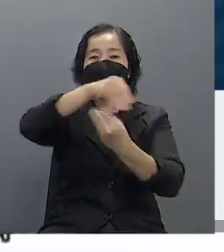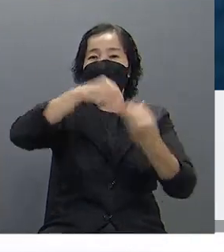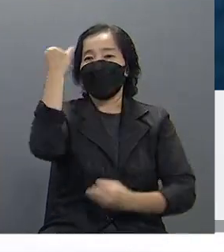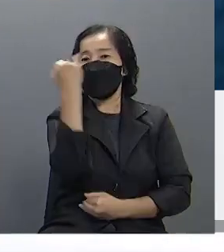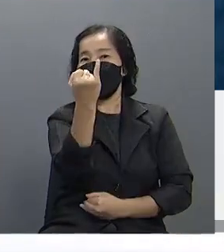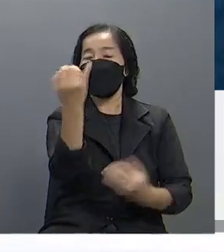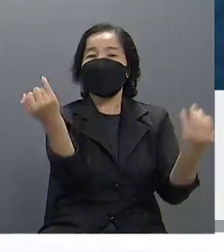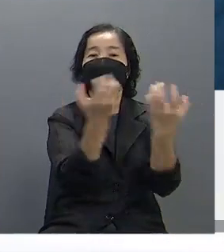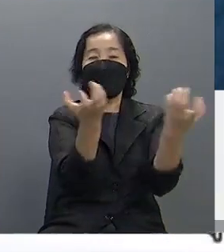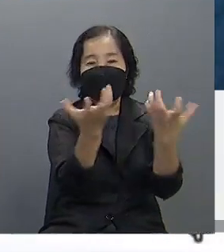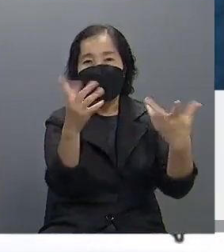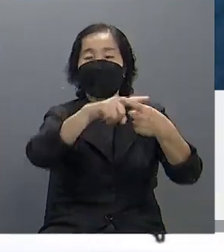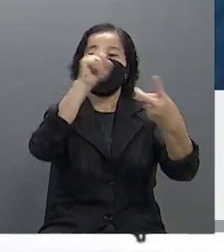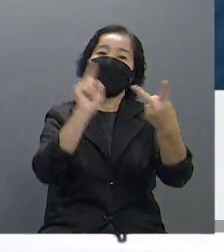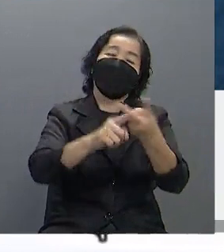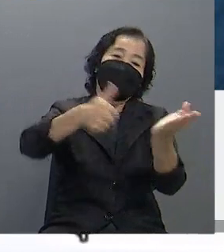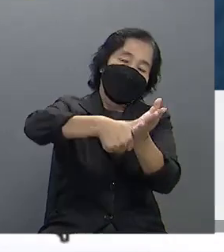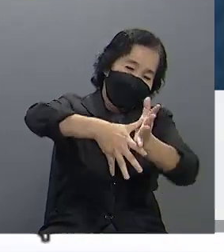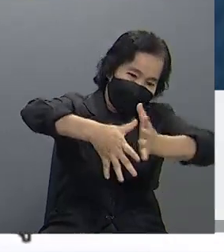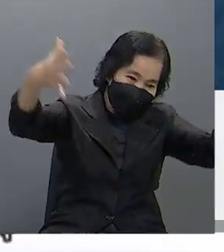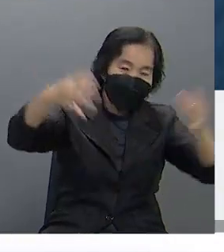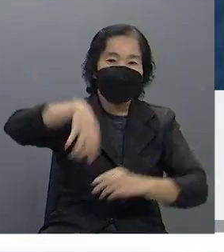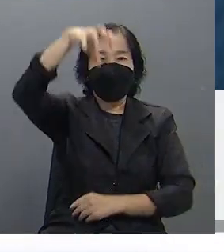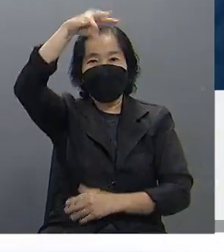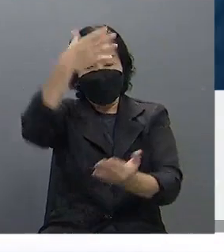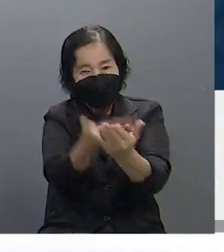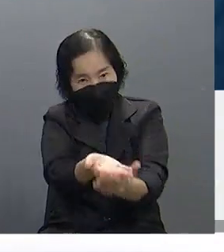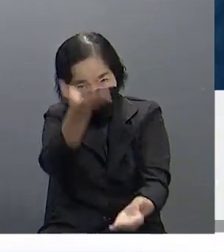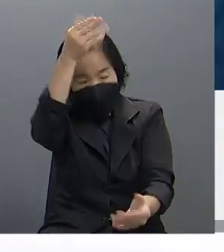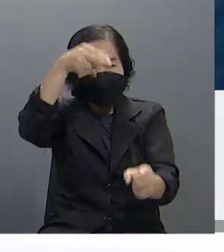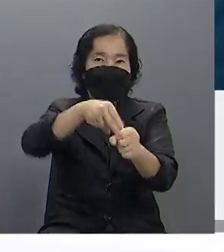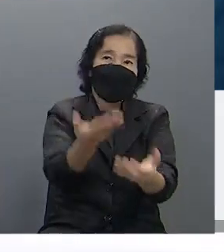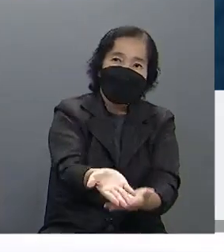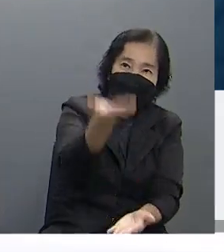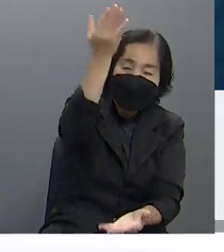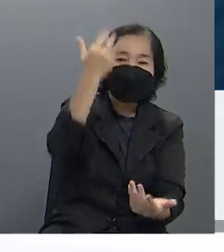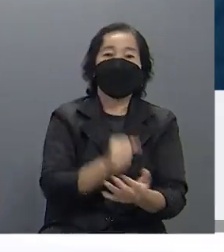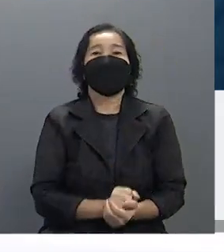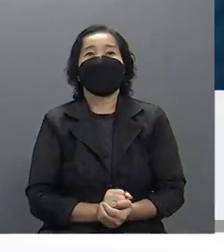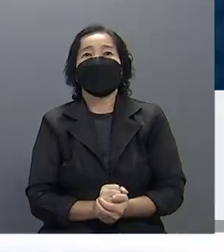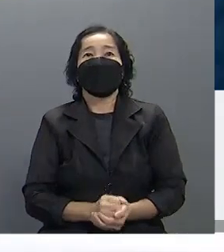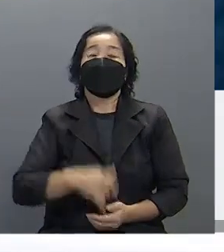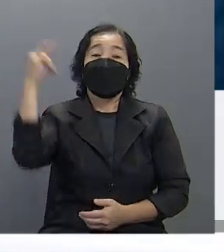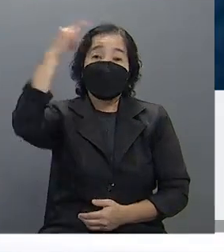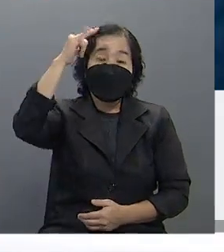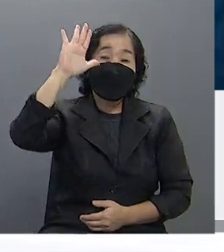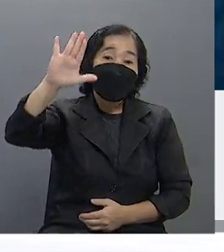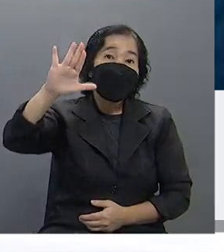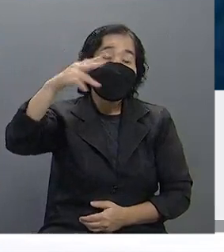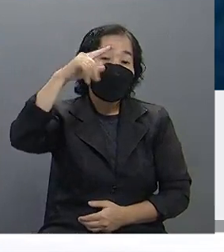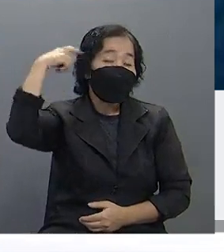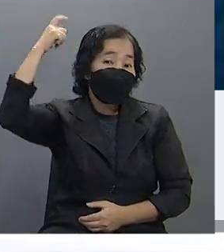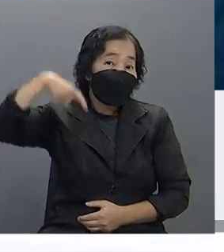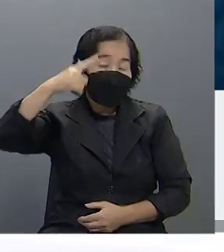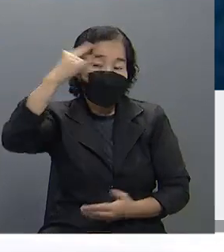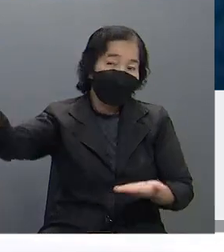วเรือนราคาน้ำมันค่าไฟเพิ่มสูงขึ้นและทวงถามความรับผิดชอบกรณีเครื่องบินเมียนมาลุกล้ำอธิปไตยไทยช่วงท้ายน